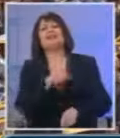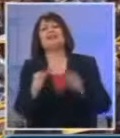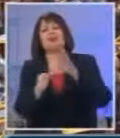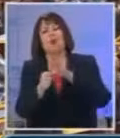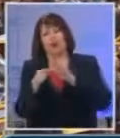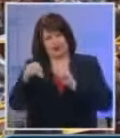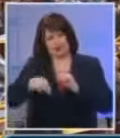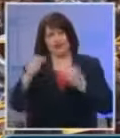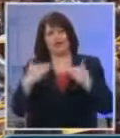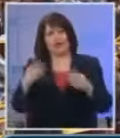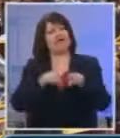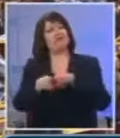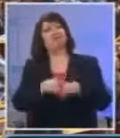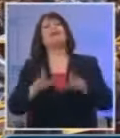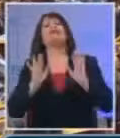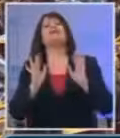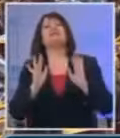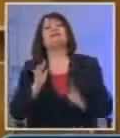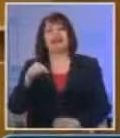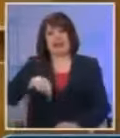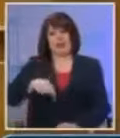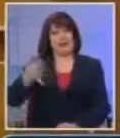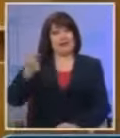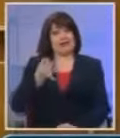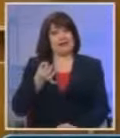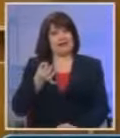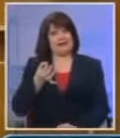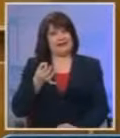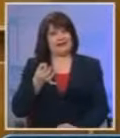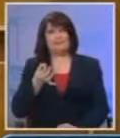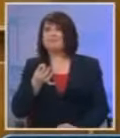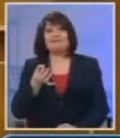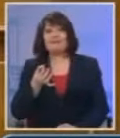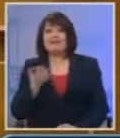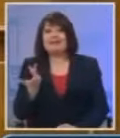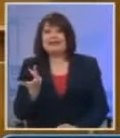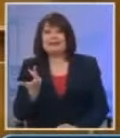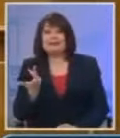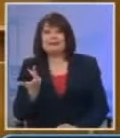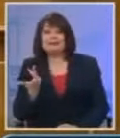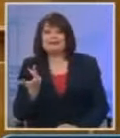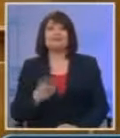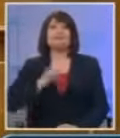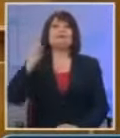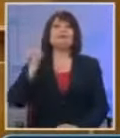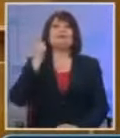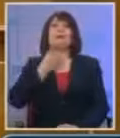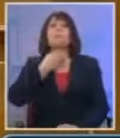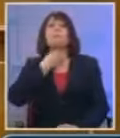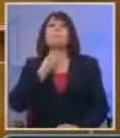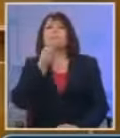βέβαιο. Η πρόεδρος της Βουλής έλεγε εδώ στη Βουλή ότι θα είναι εθνική